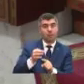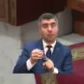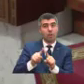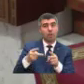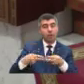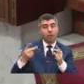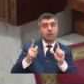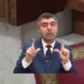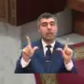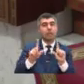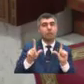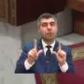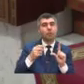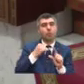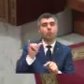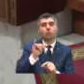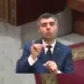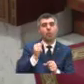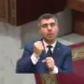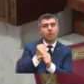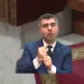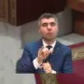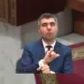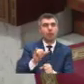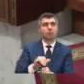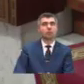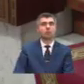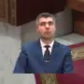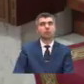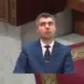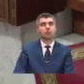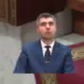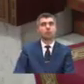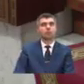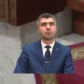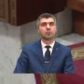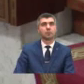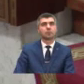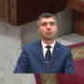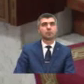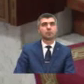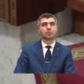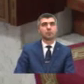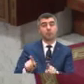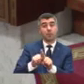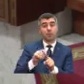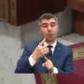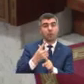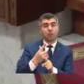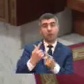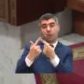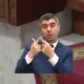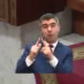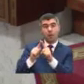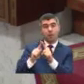العام تتقولش غنديروا لهذا السيد الوزير، هذا كلام لا يليق. فيما يتعلق سيد الرئيس بالقضيه ديال الحوض،